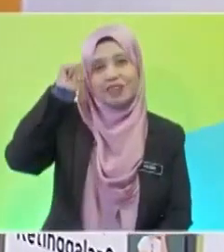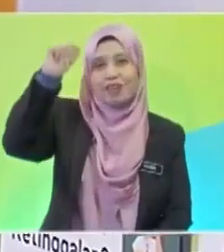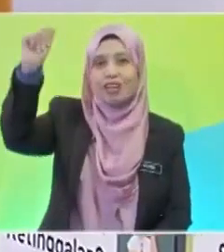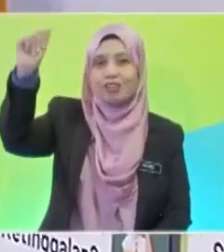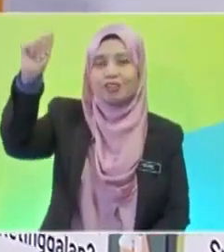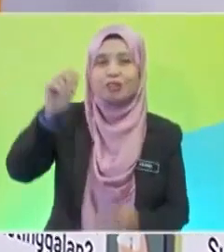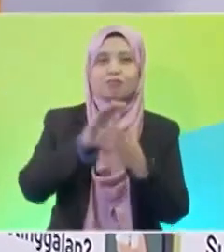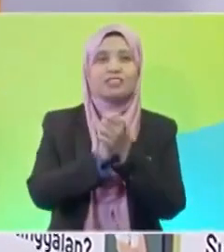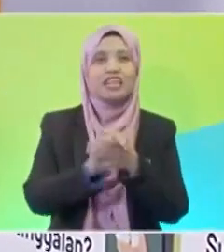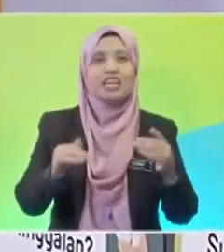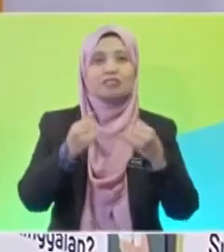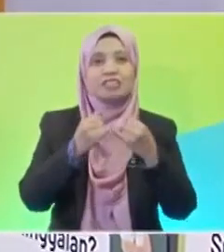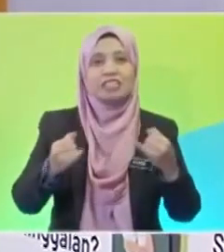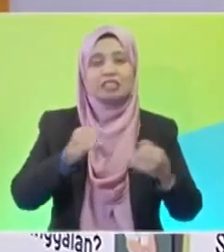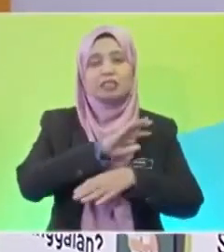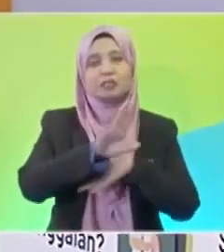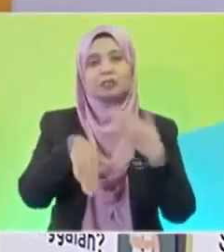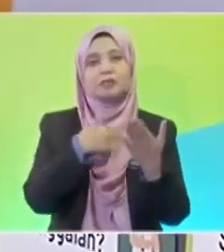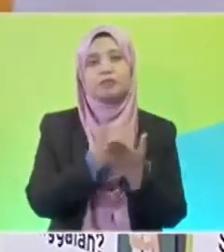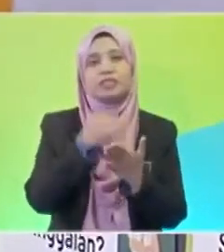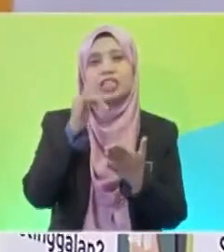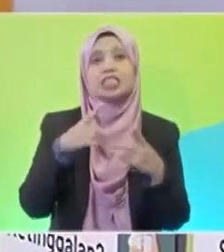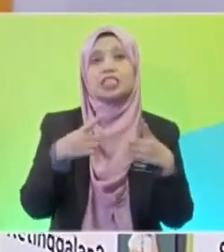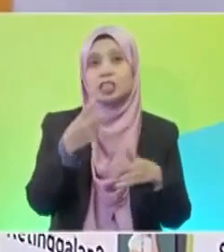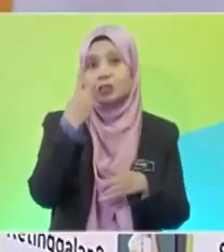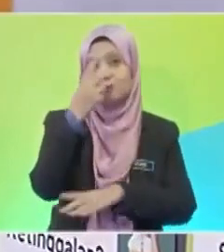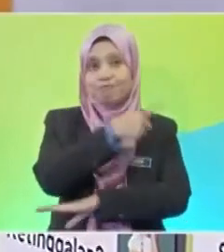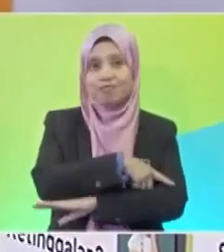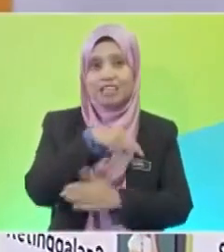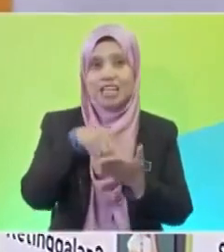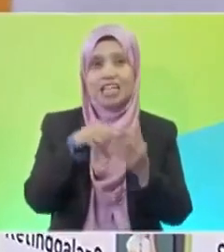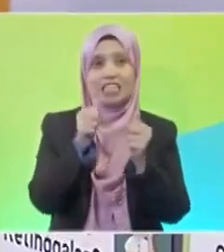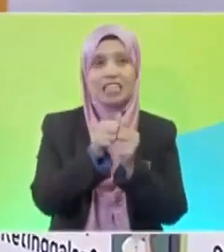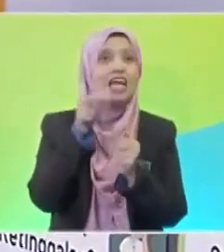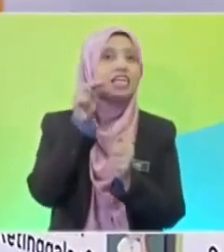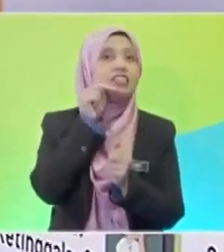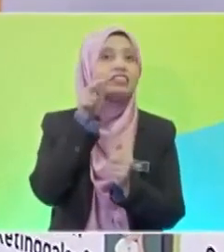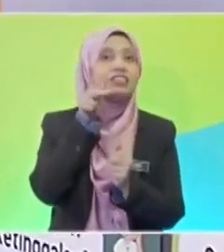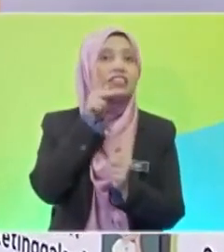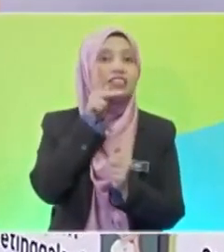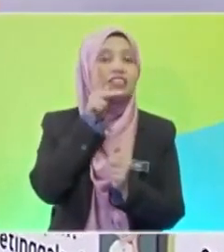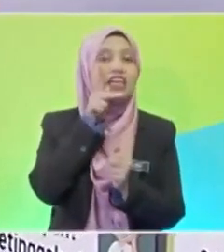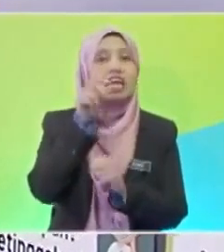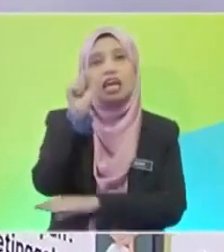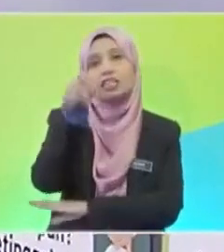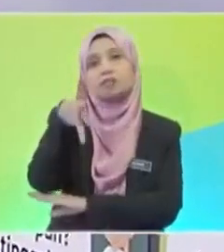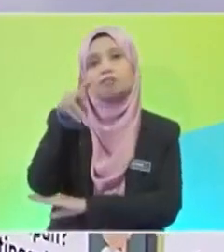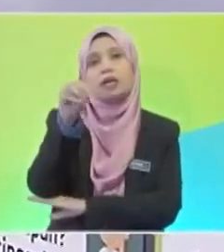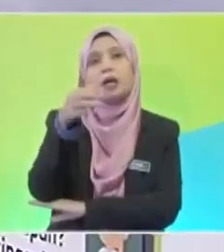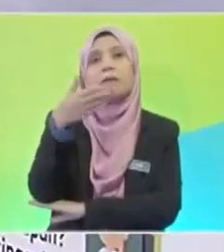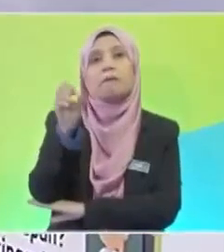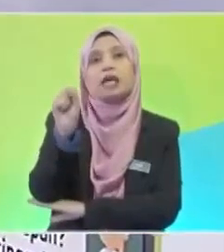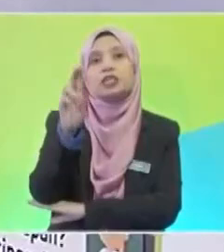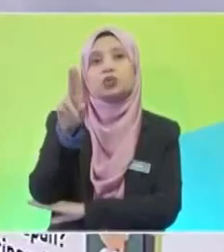Assalamualaikum dan salam sejahtera penonton Didik TV KPM. Anda bersama saya Nisa K untuk sukses SPM 2022